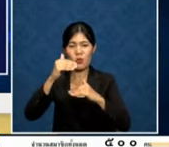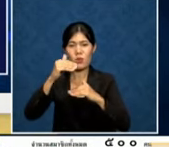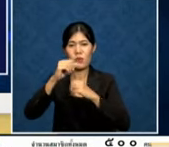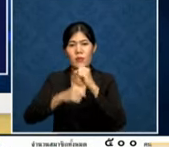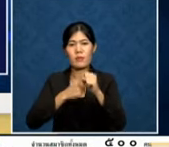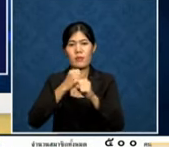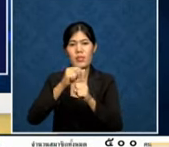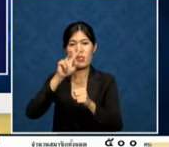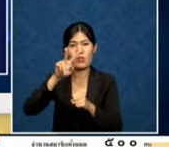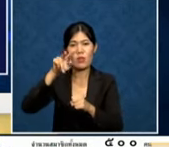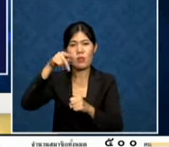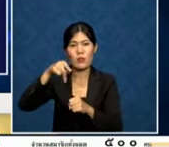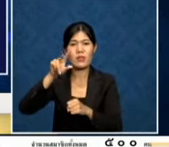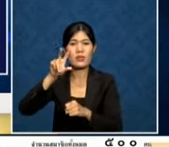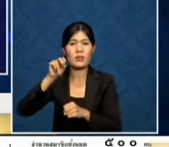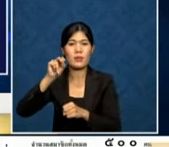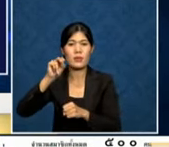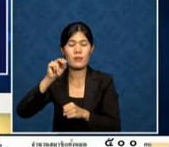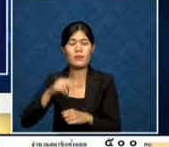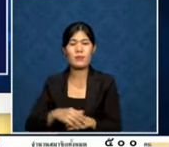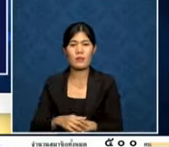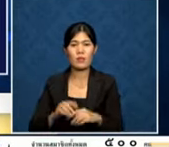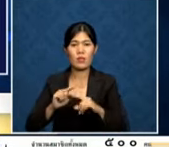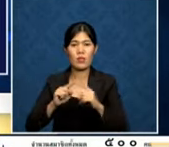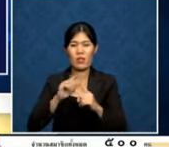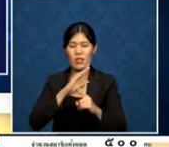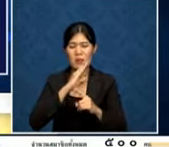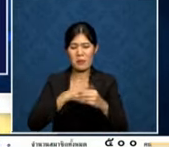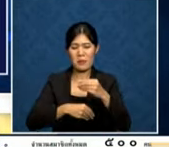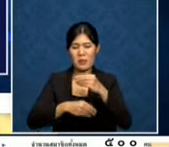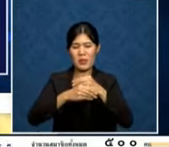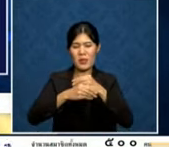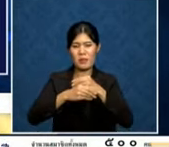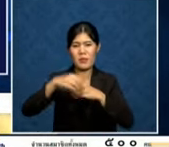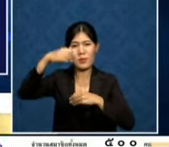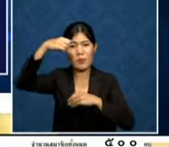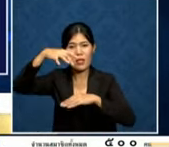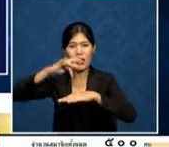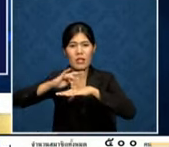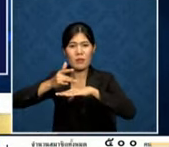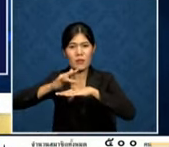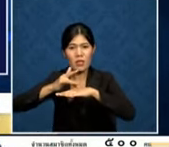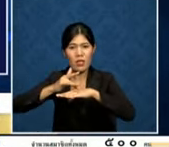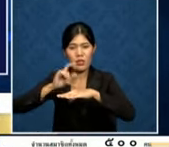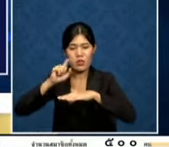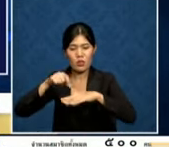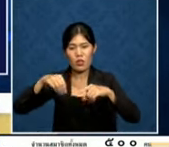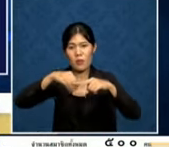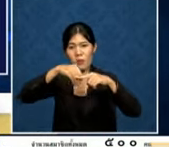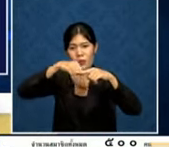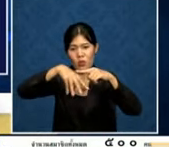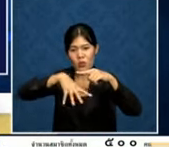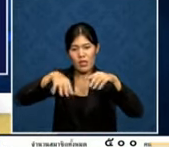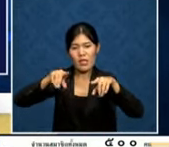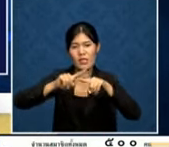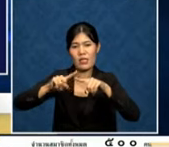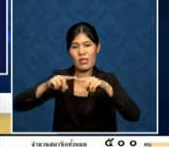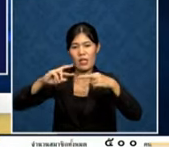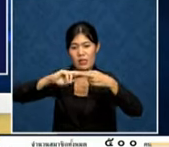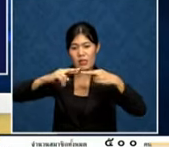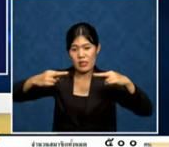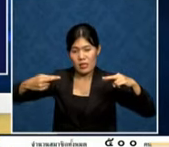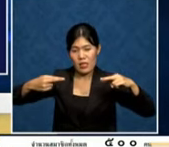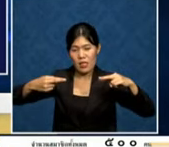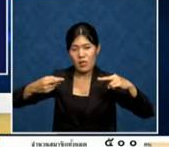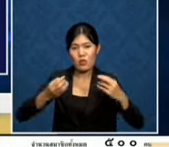ครับแต่ว่าการที่เราจะเพิ่มสัดส่วนของพลังงานสะอาดครับโครงสร้างพื้นฐานสายส่งต่างๆระบบอัตโนมัติต่างๆ